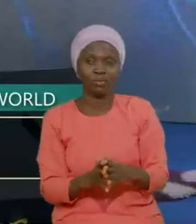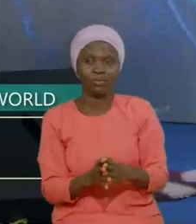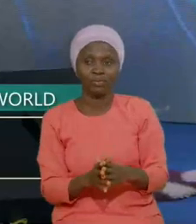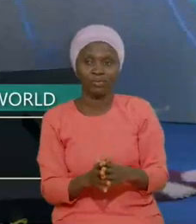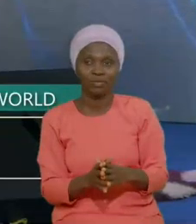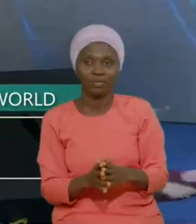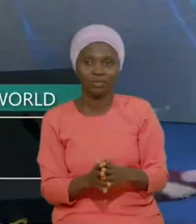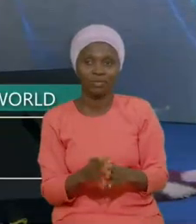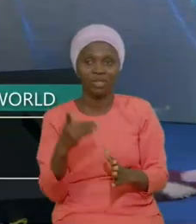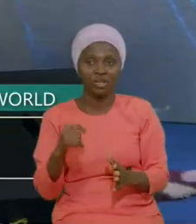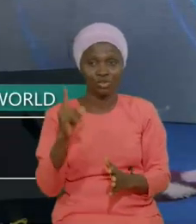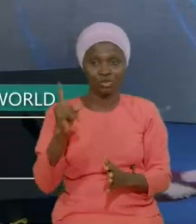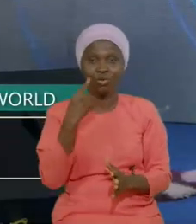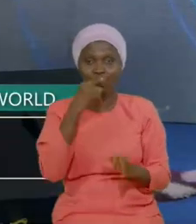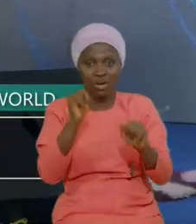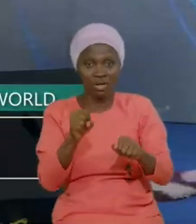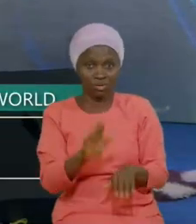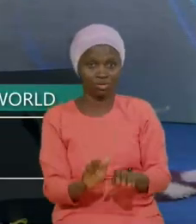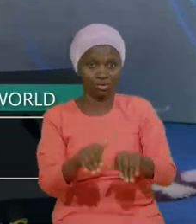À cause de celui qui ne savait pas nager,